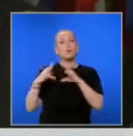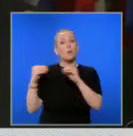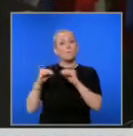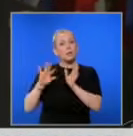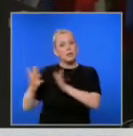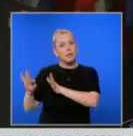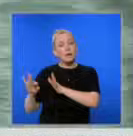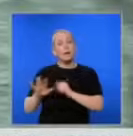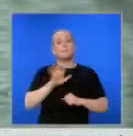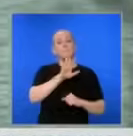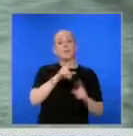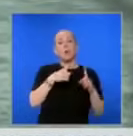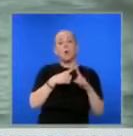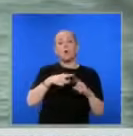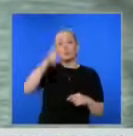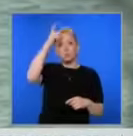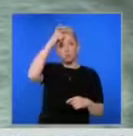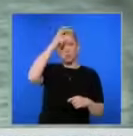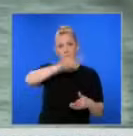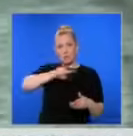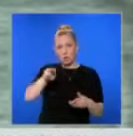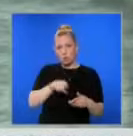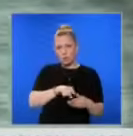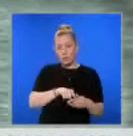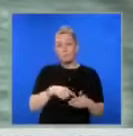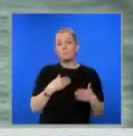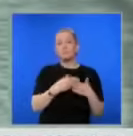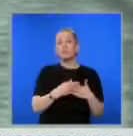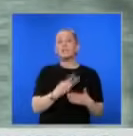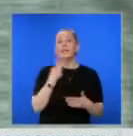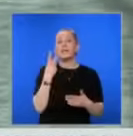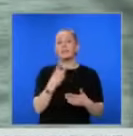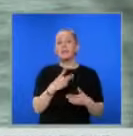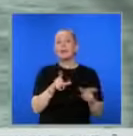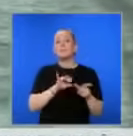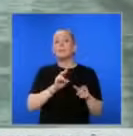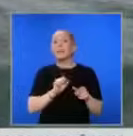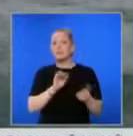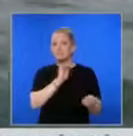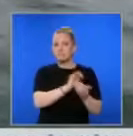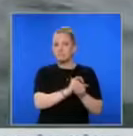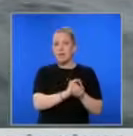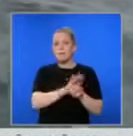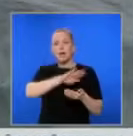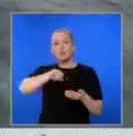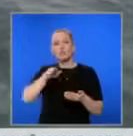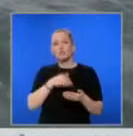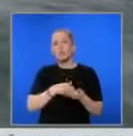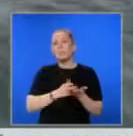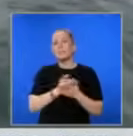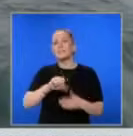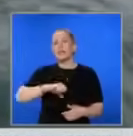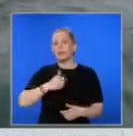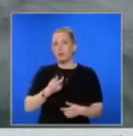сили, 5 от турските. Последните две мини бяха унищожени през месец януари миналата година. От военноморските